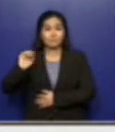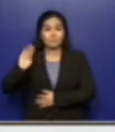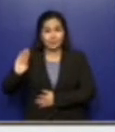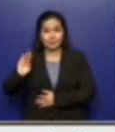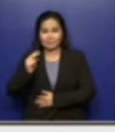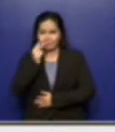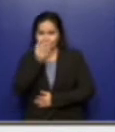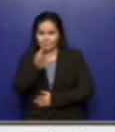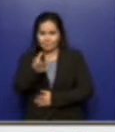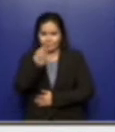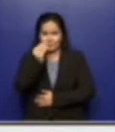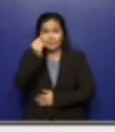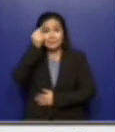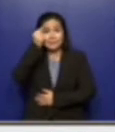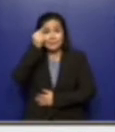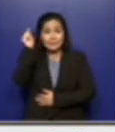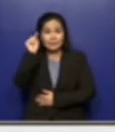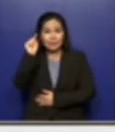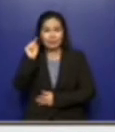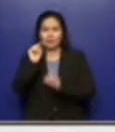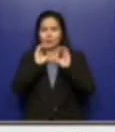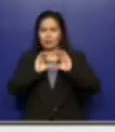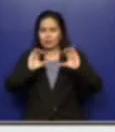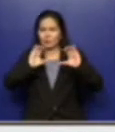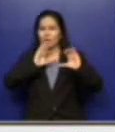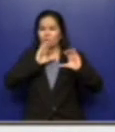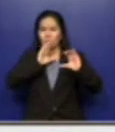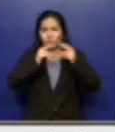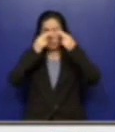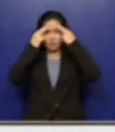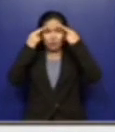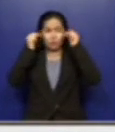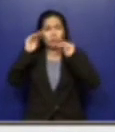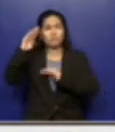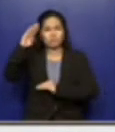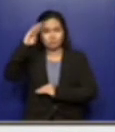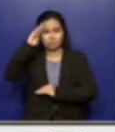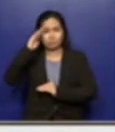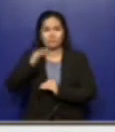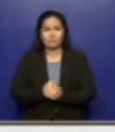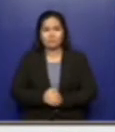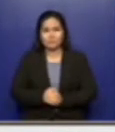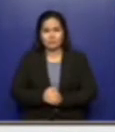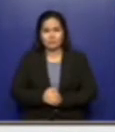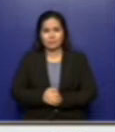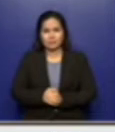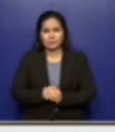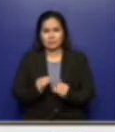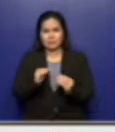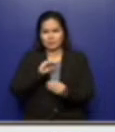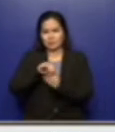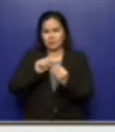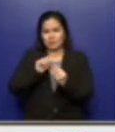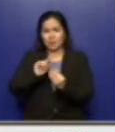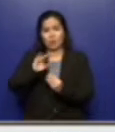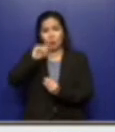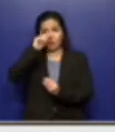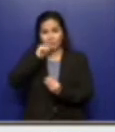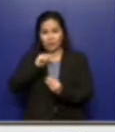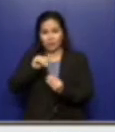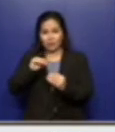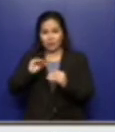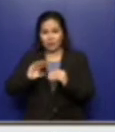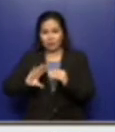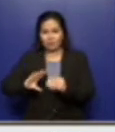องว่าสำหรับรัฐบาลชุดนี้จะไม่สามารถที่จะพยุงเศรษฐกิจให้ทรงตัว